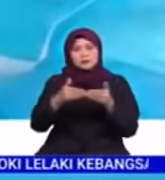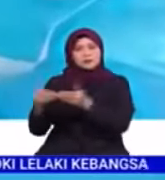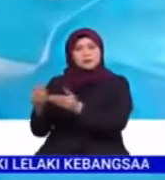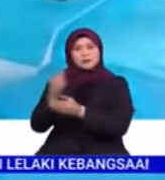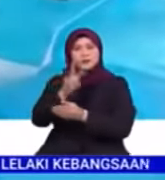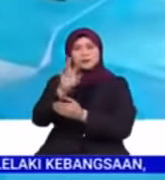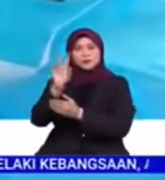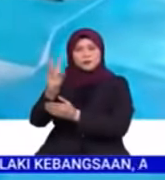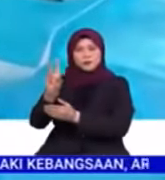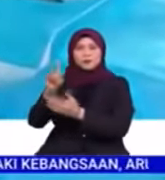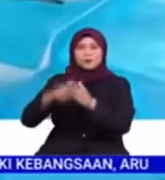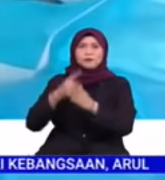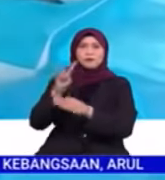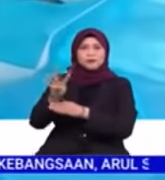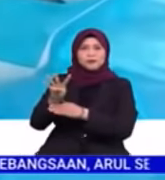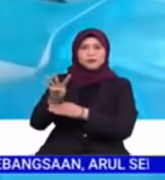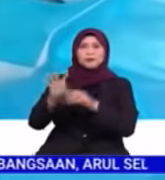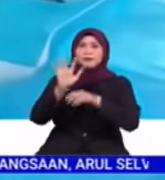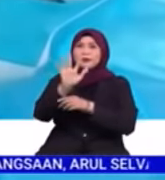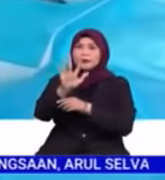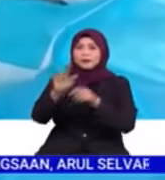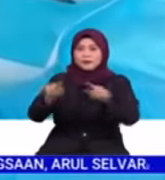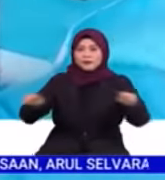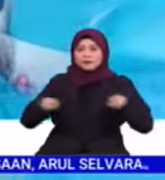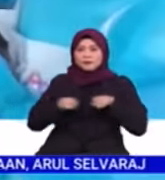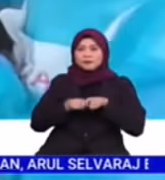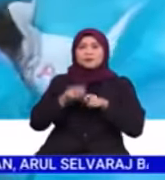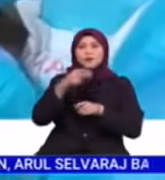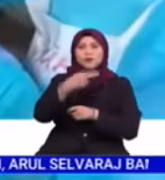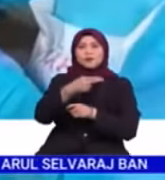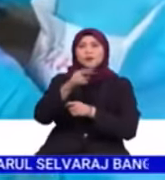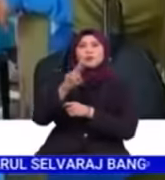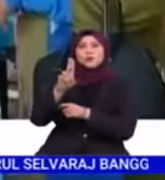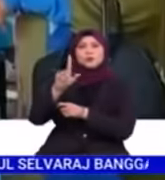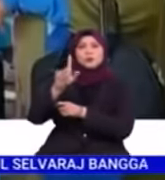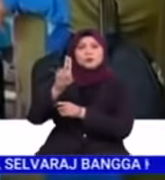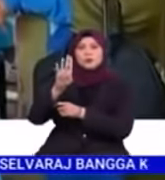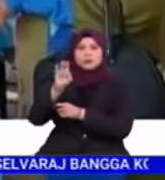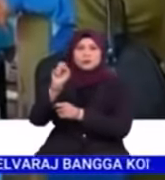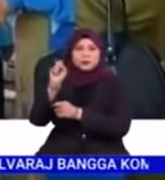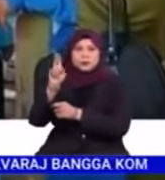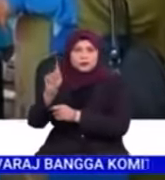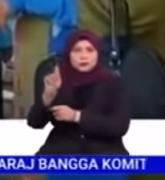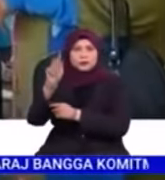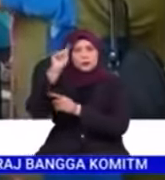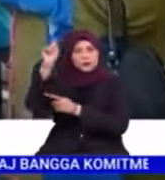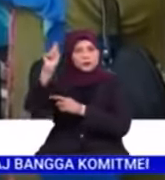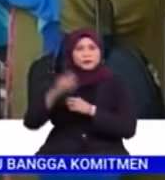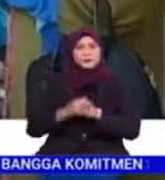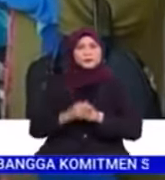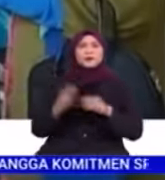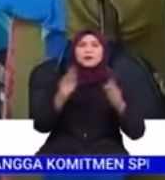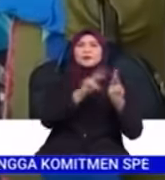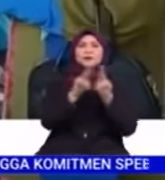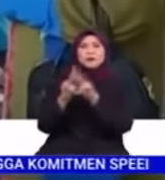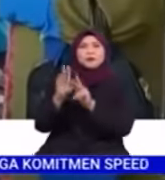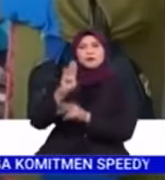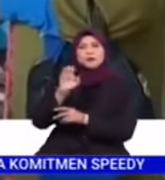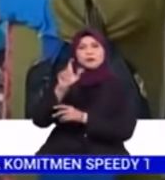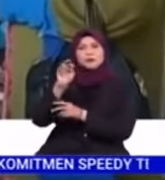sehingga 27april ini di lima localities kita hulu besuk sehingga doa yang membalikkan Kampung beliau